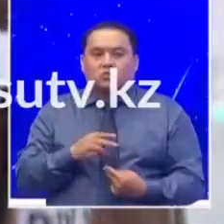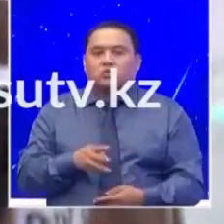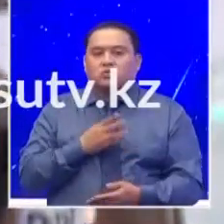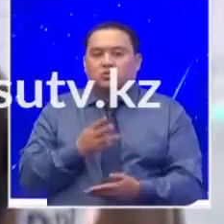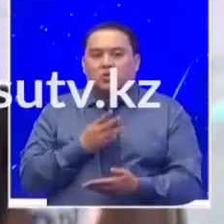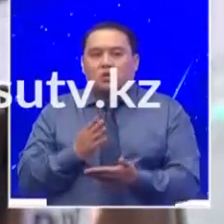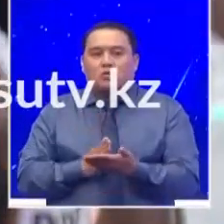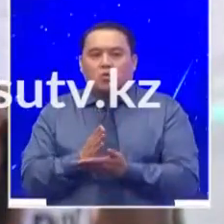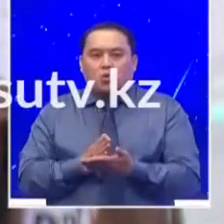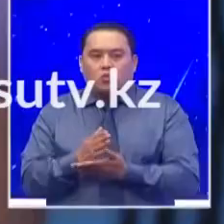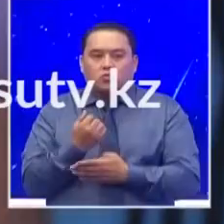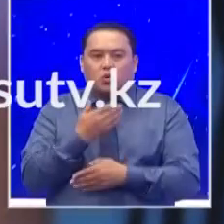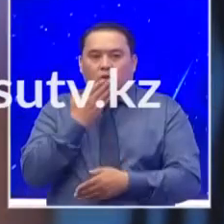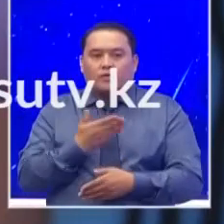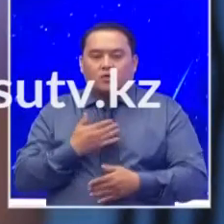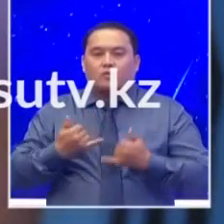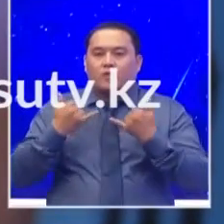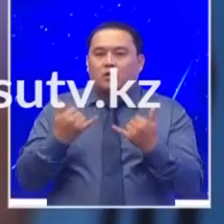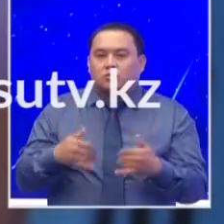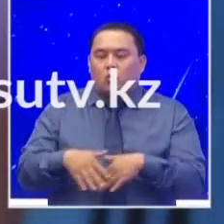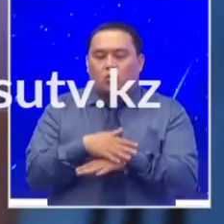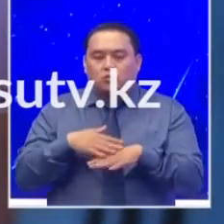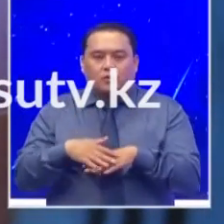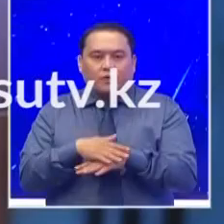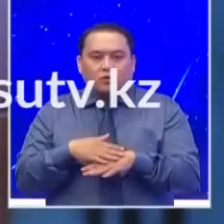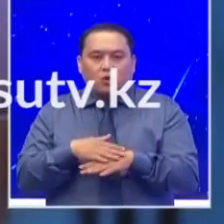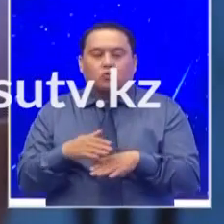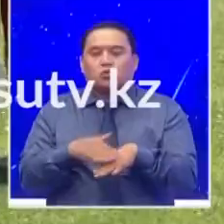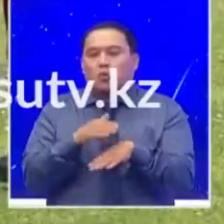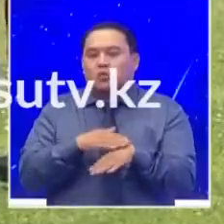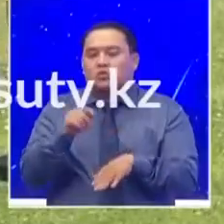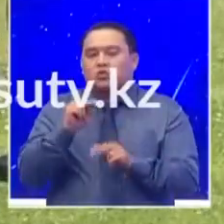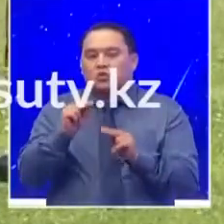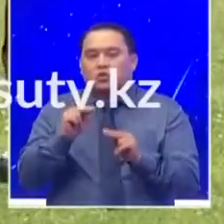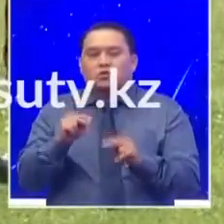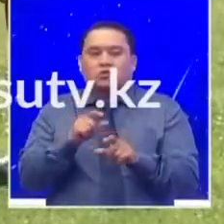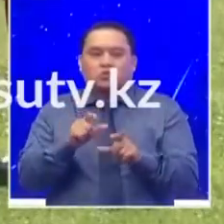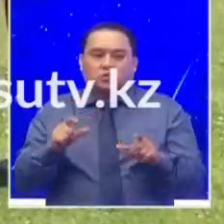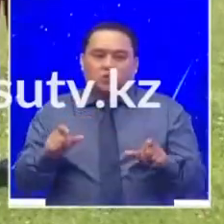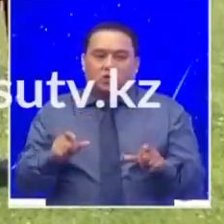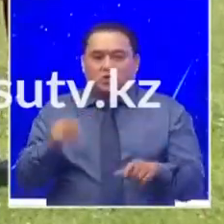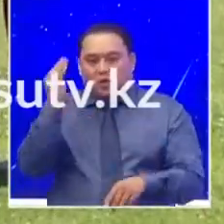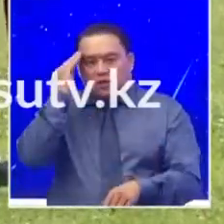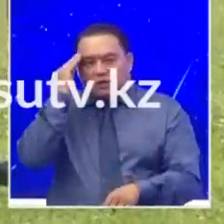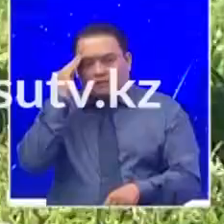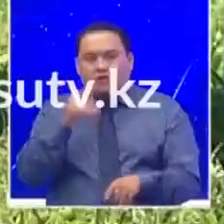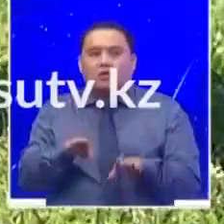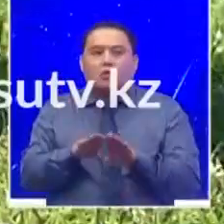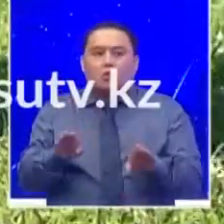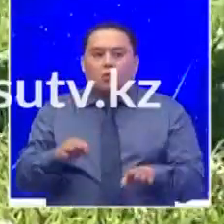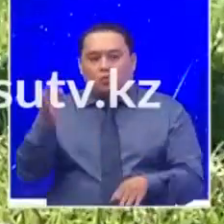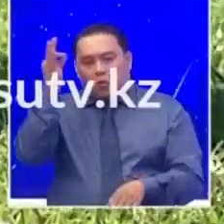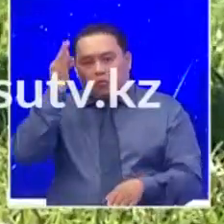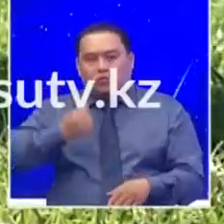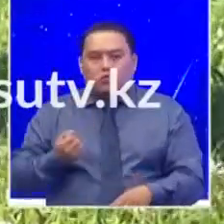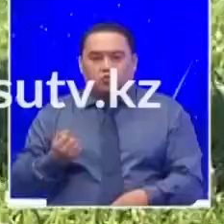служением профессии завоевал любовь и уважение миллионов зрителей. Добрый, честный, справедливый и невероятный. Невероятно талантливый. Таким его помнят